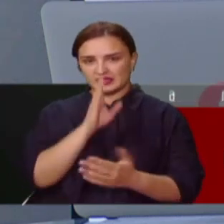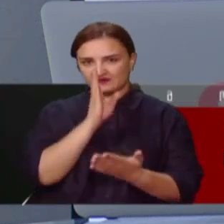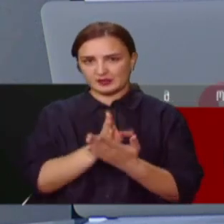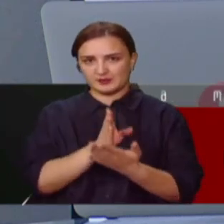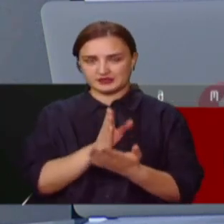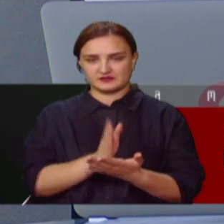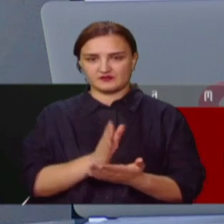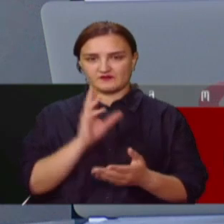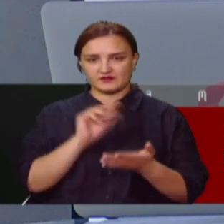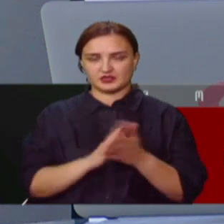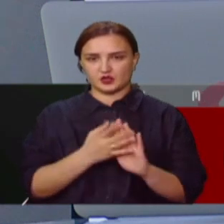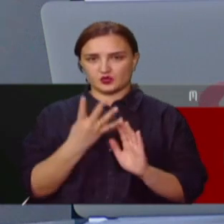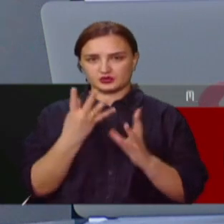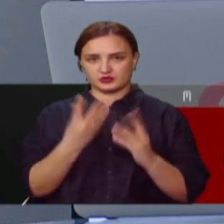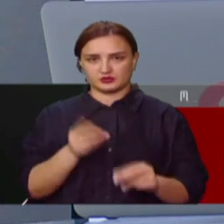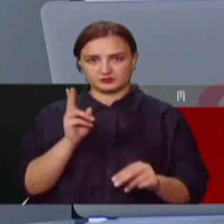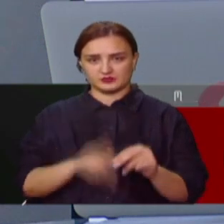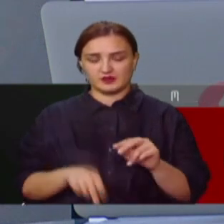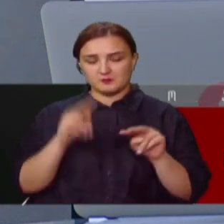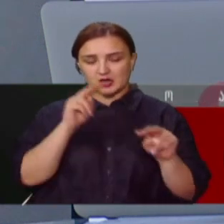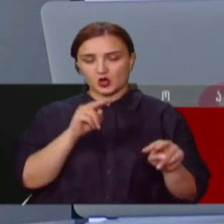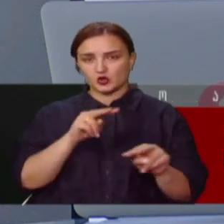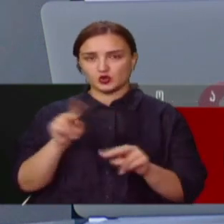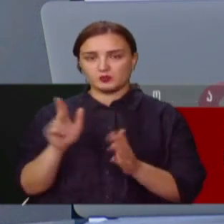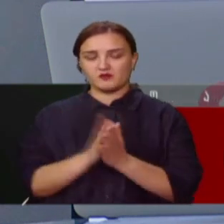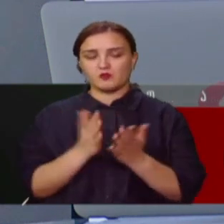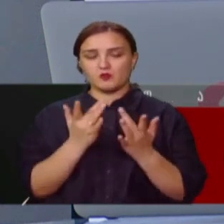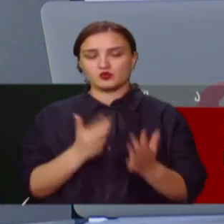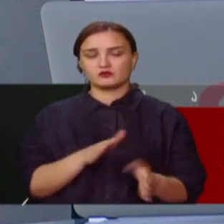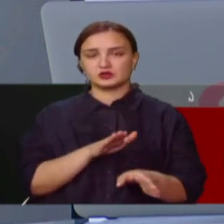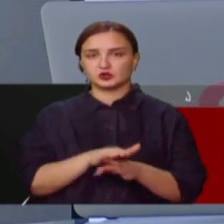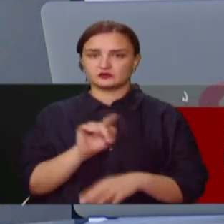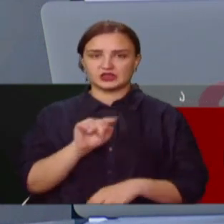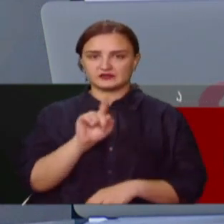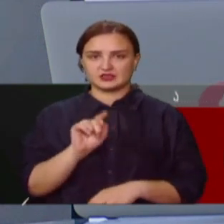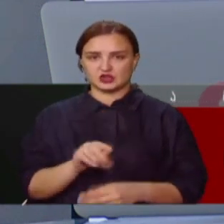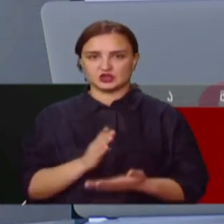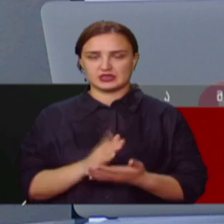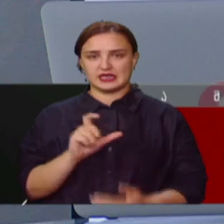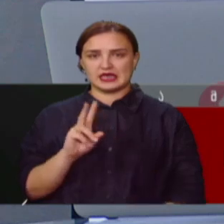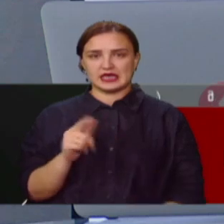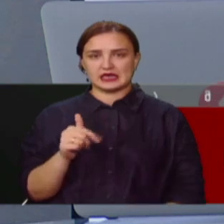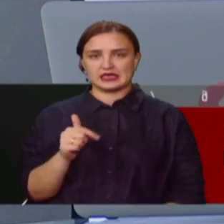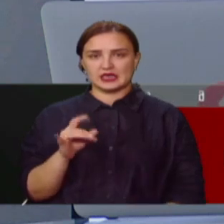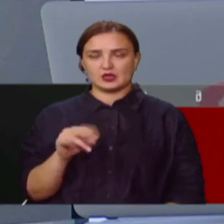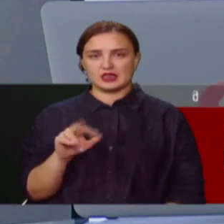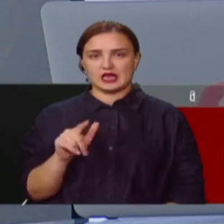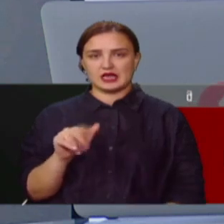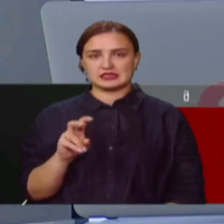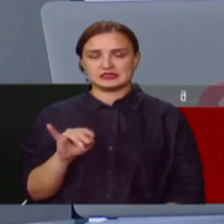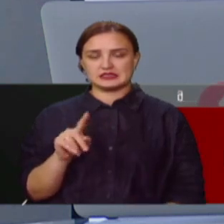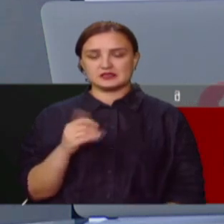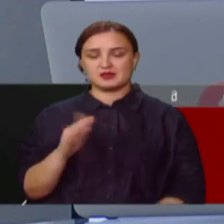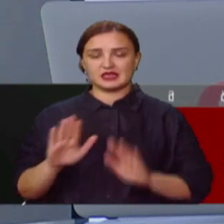ფასდება. ვადა 4 დღეში იწურება, თუმცა მაკონტროლებელი უწყების მოთხოვნის შესრულება კითხვის ნიშნის ქვეშ დგას. მახათ ნალაგაზიძემ და